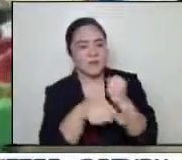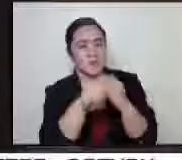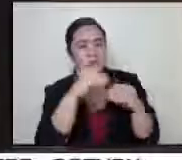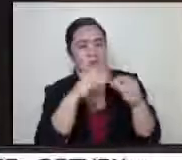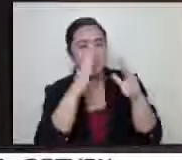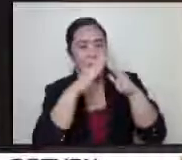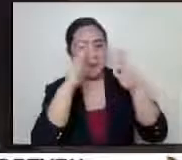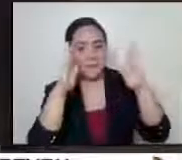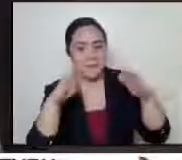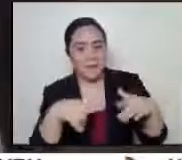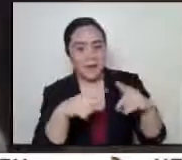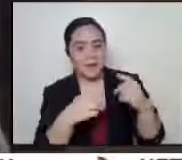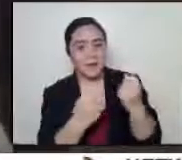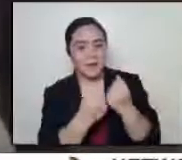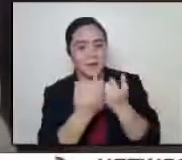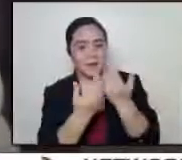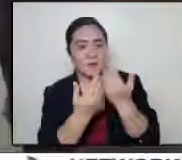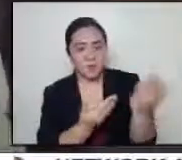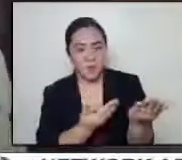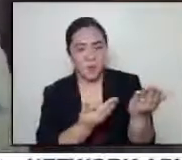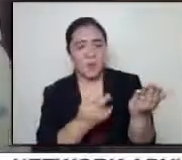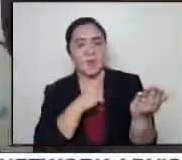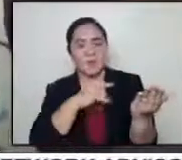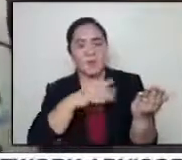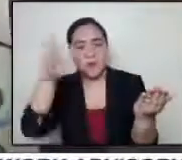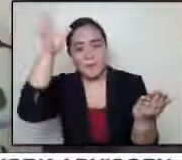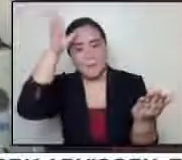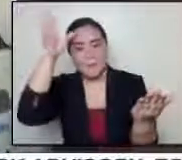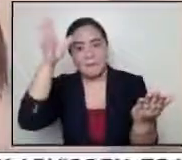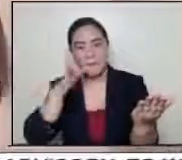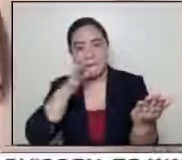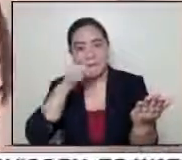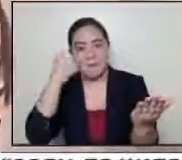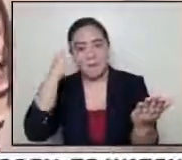Ikaw ang naging ama't ina sa aming dalawa.